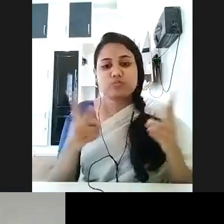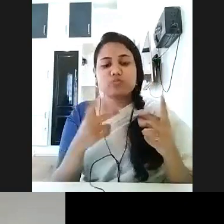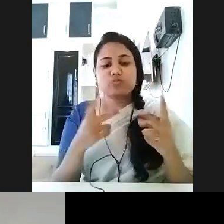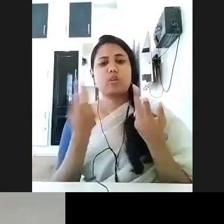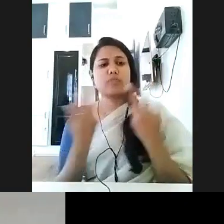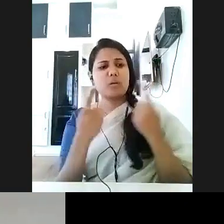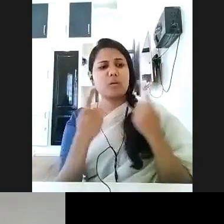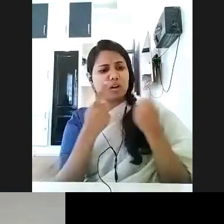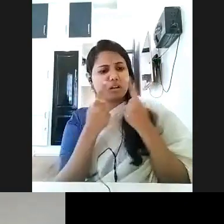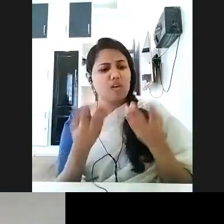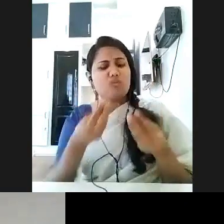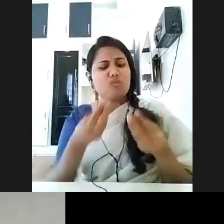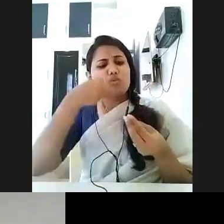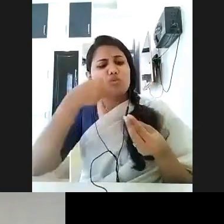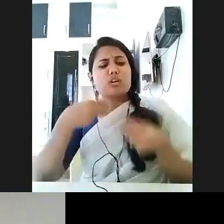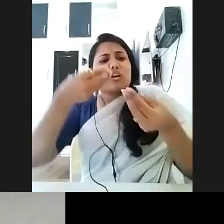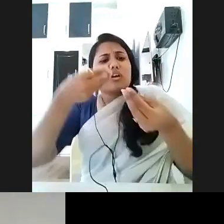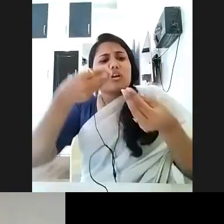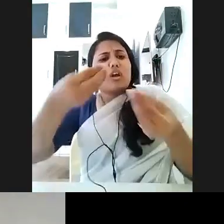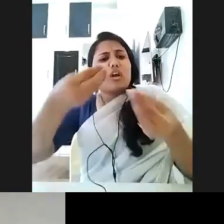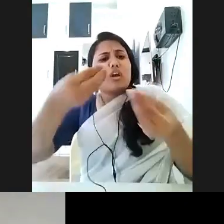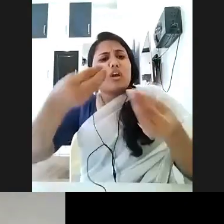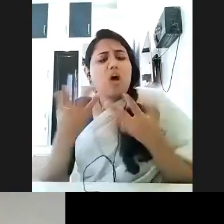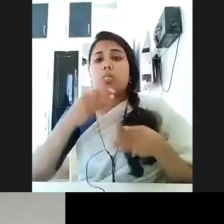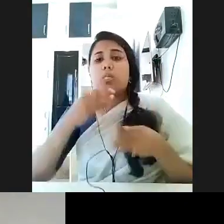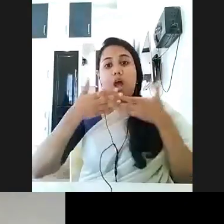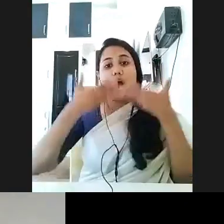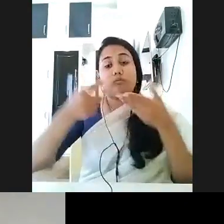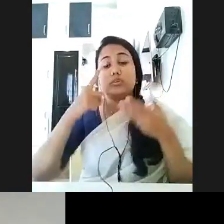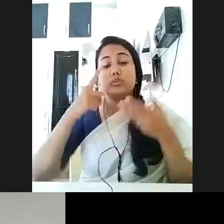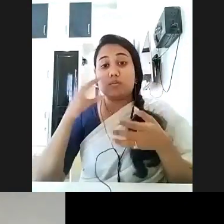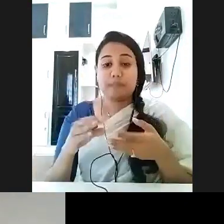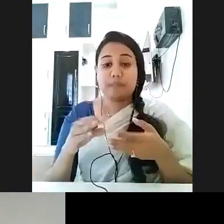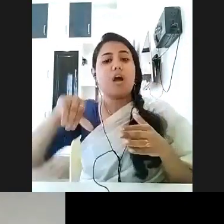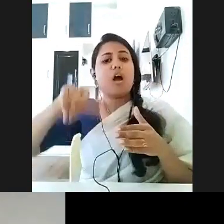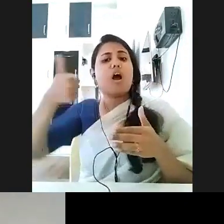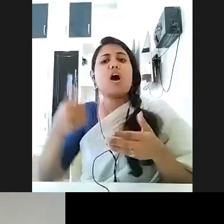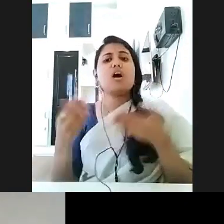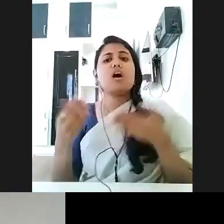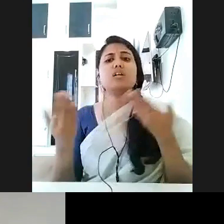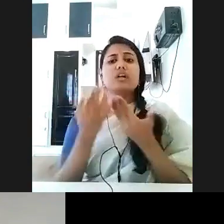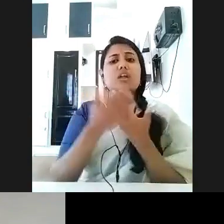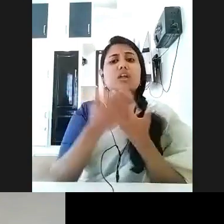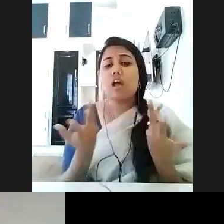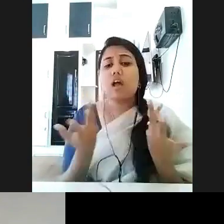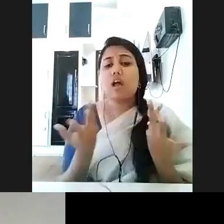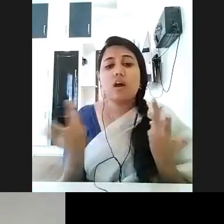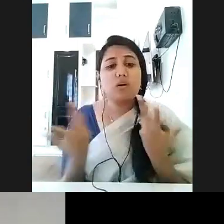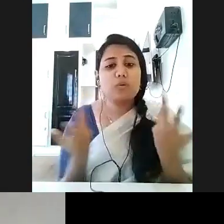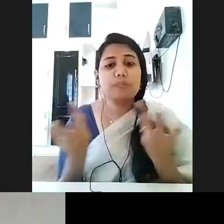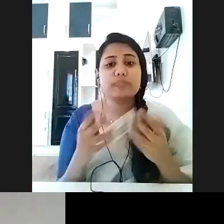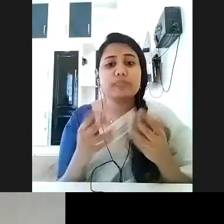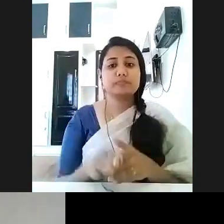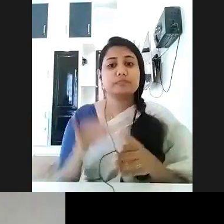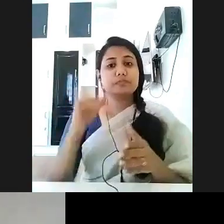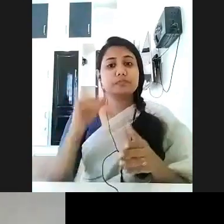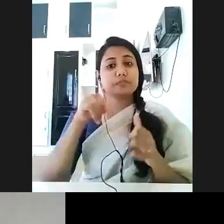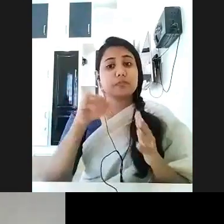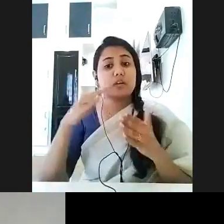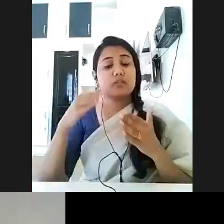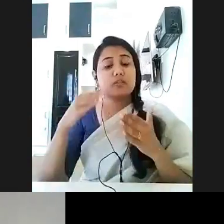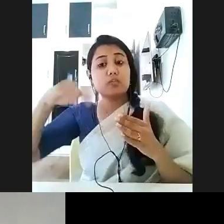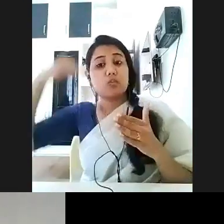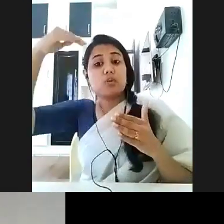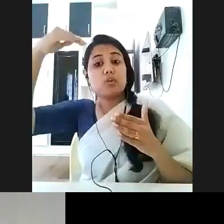എങ്ങനത്തെ രീതിയിലാണ് കൊടുക്കണം എന്നുള്ള അഡ്വൈസ് വേണ്ടിയുള്ളതാണ്. സോ അതർ കെയർ പറഞ്ഞാൽ ഇപ്പോൾ 6 വയസ്സിന് കൂടുതലായ കുട്ടികൾക്ക് റെഗുലറായിട്ട് പൾമണറി ഫംഗ്ഷൻ